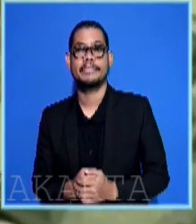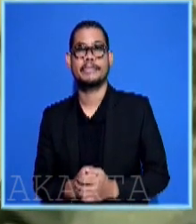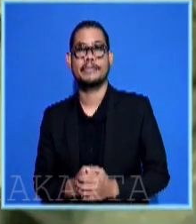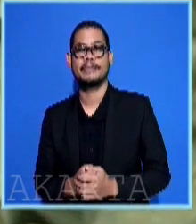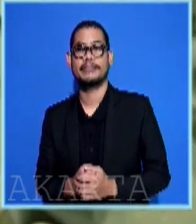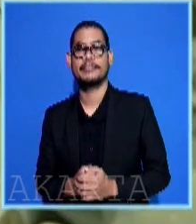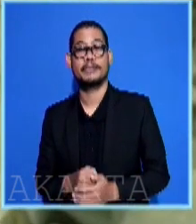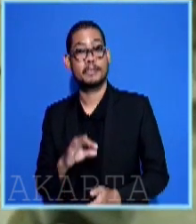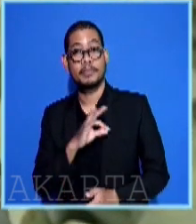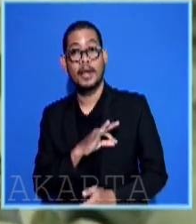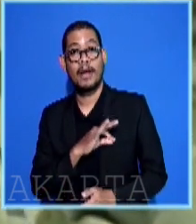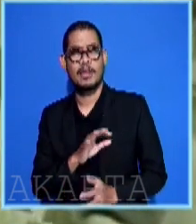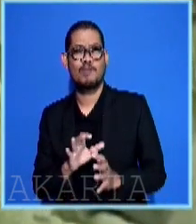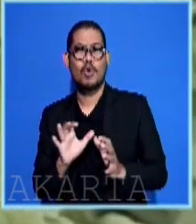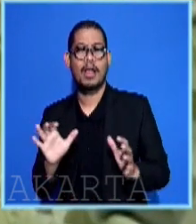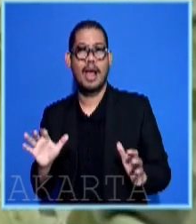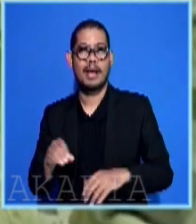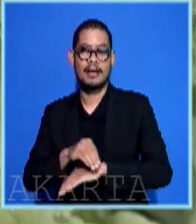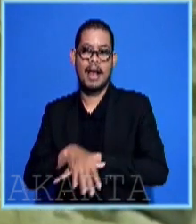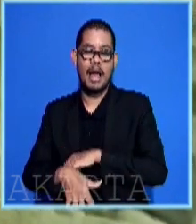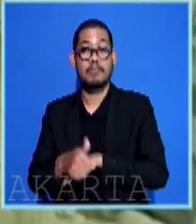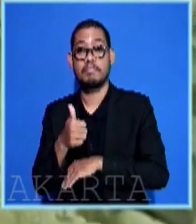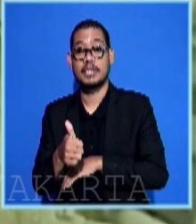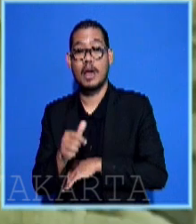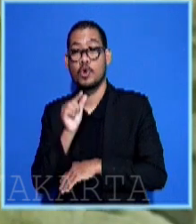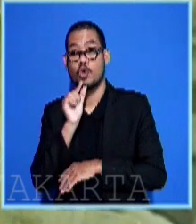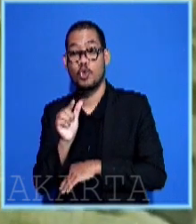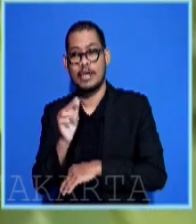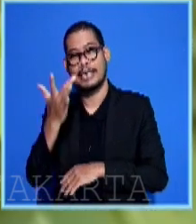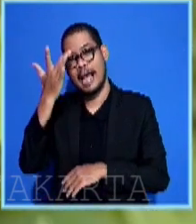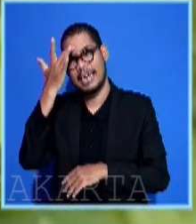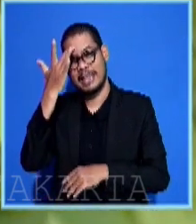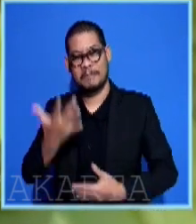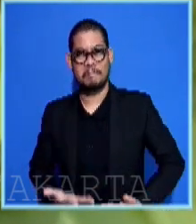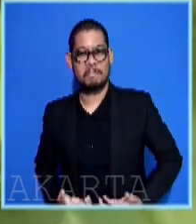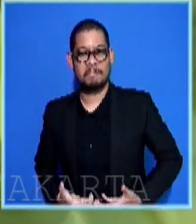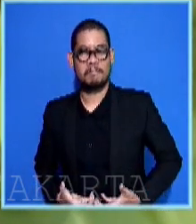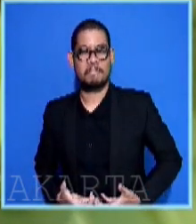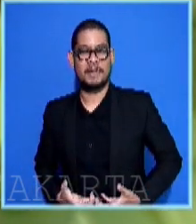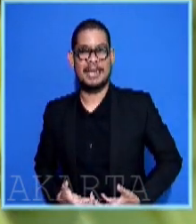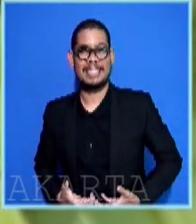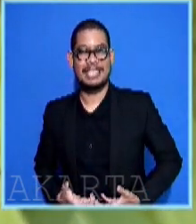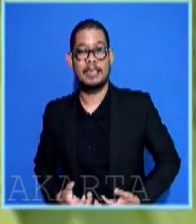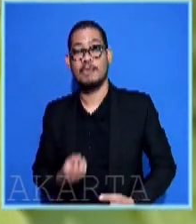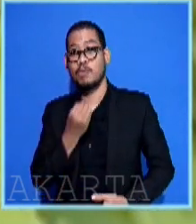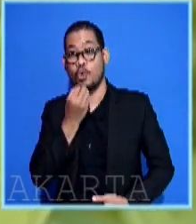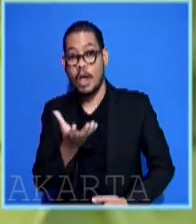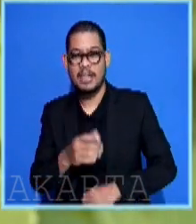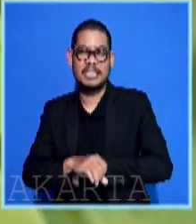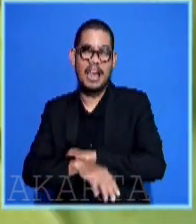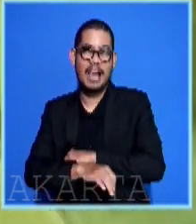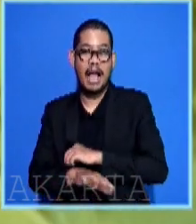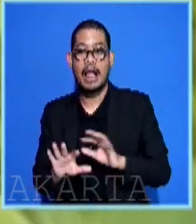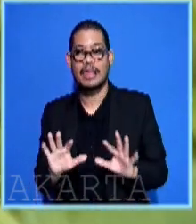perangangangangangan o Ugi saged kangge ngusadani sesakit mah luntak Rah sarta sakit